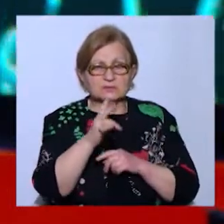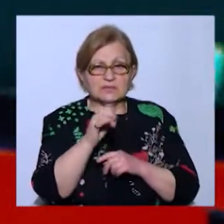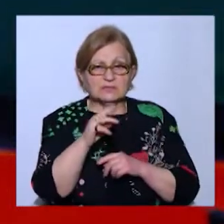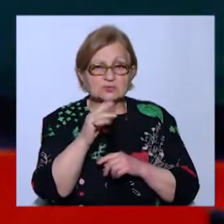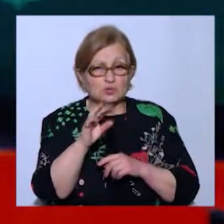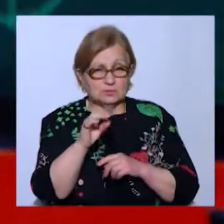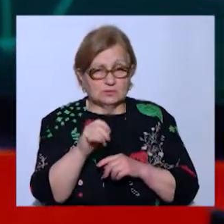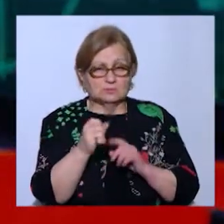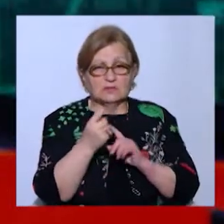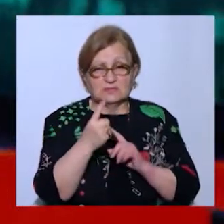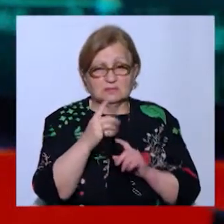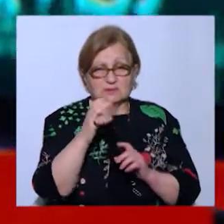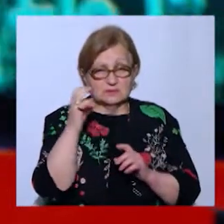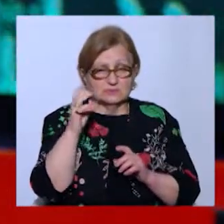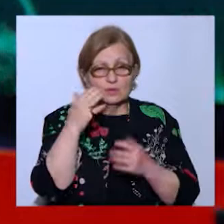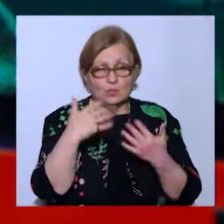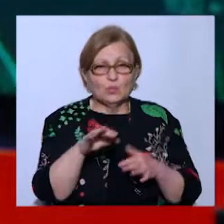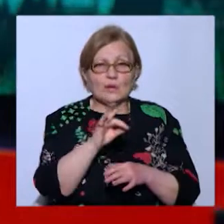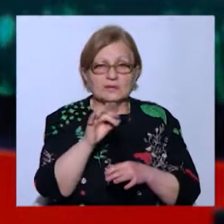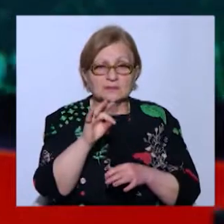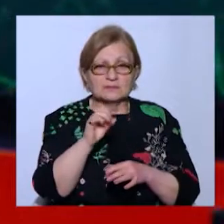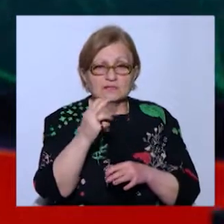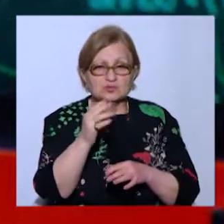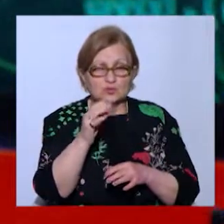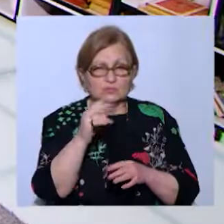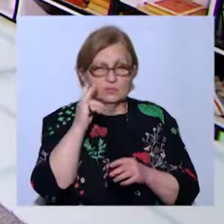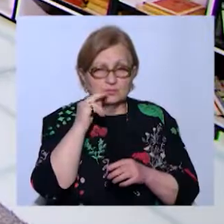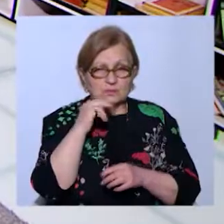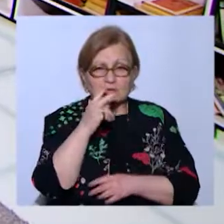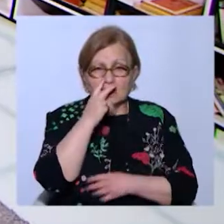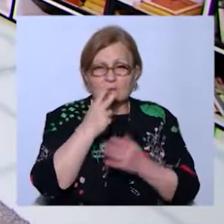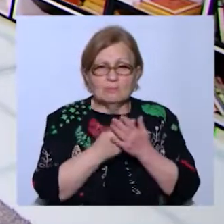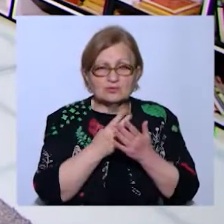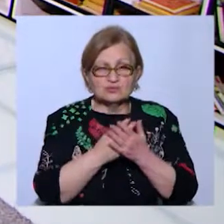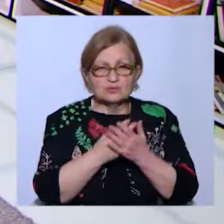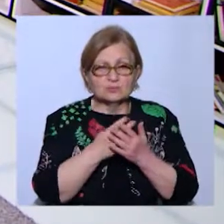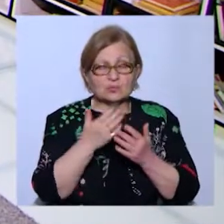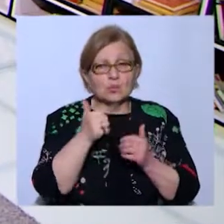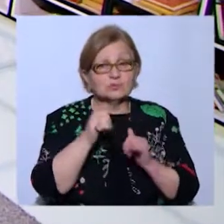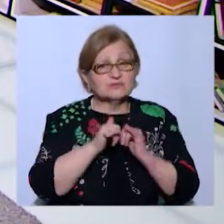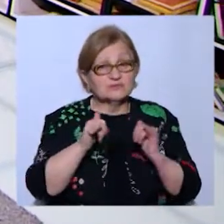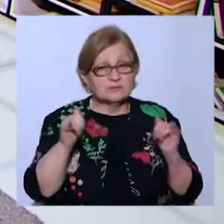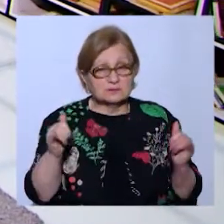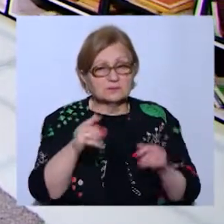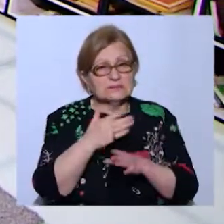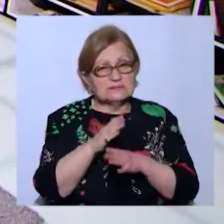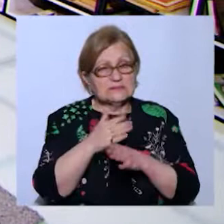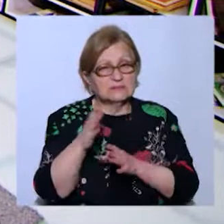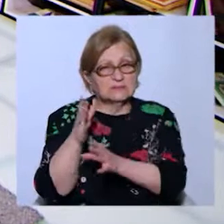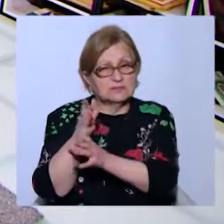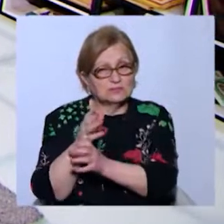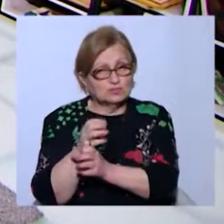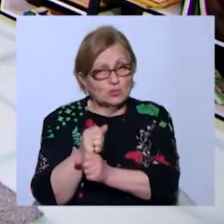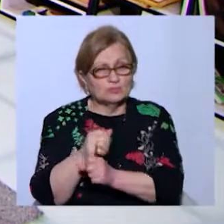ბოლოს მე-11 კლასში კი უკვე ირაციონალური. მაჩვენებელი რამდენადაც ვითარდებოდა, იმდენად ნელ-ნელა იზღუდებოდა